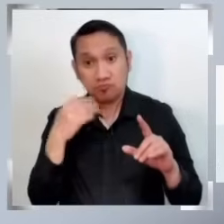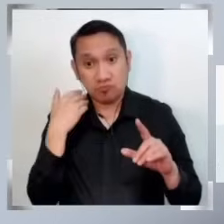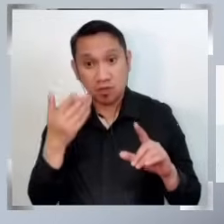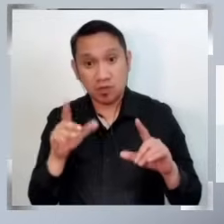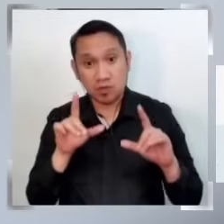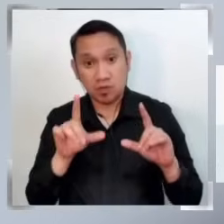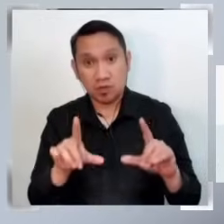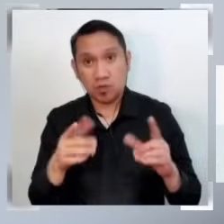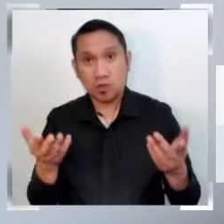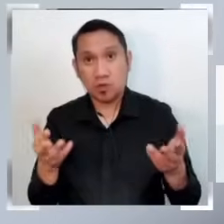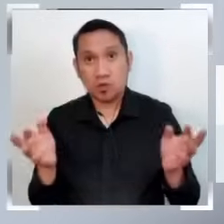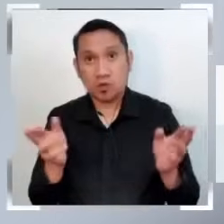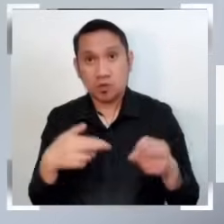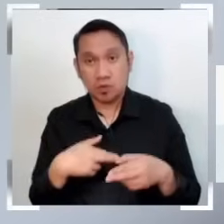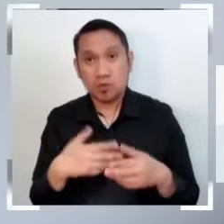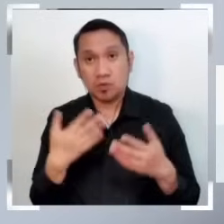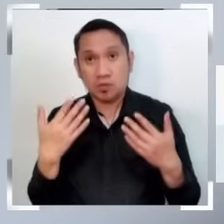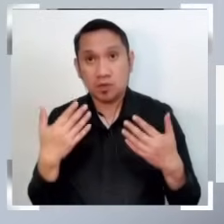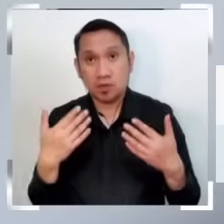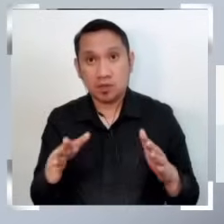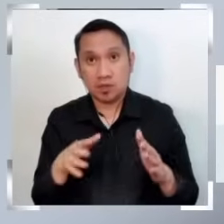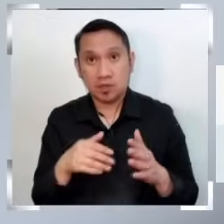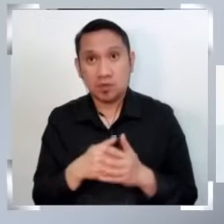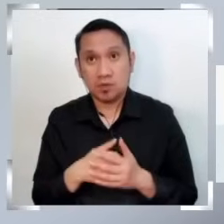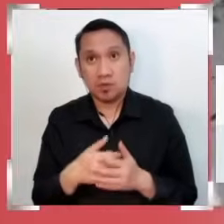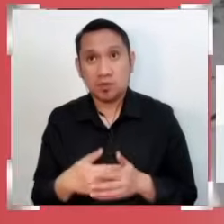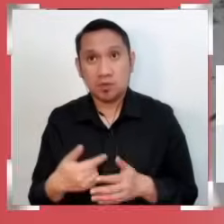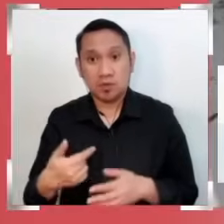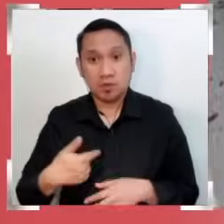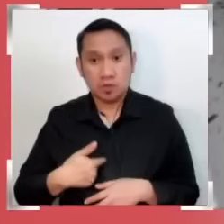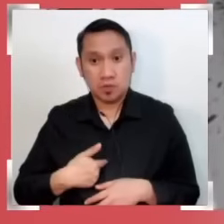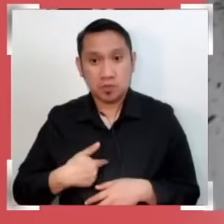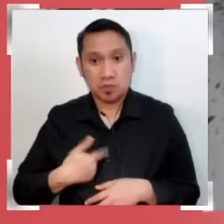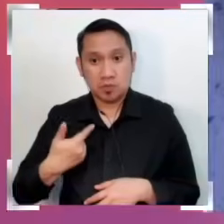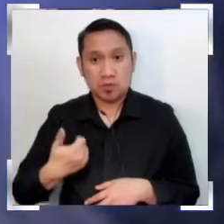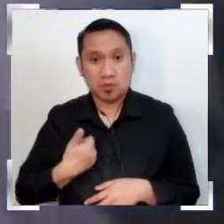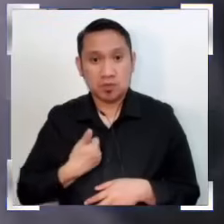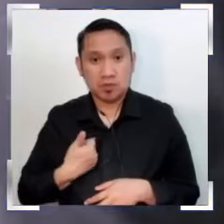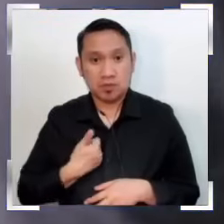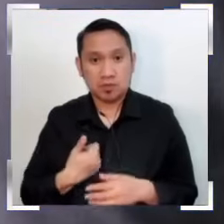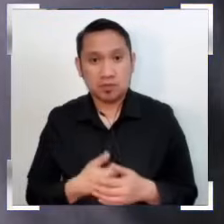itong kwarto matapos umanong magbaril sa sarili.